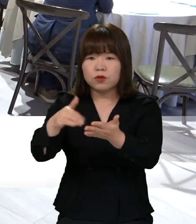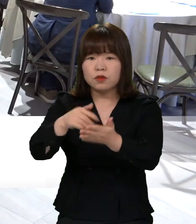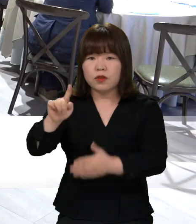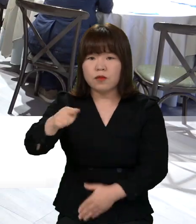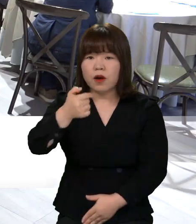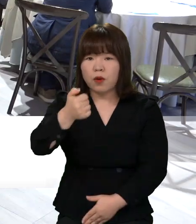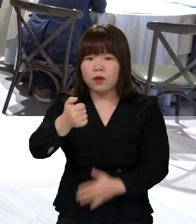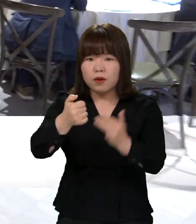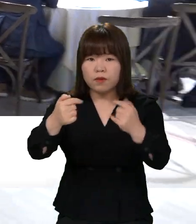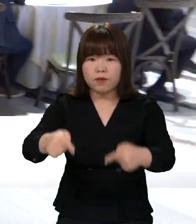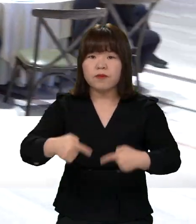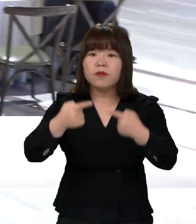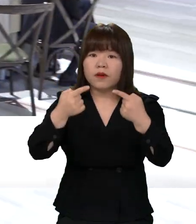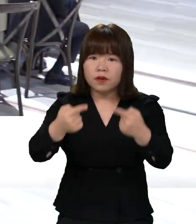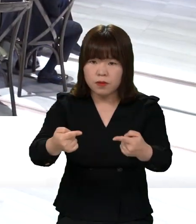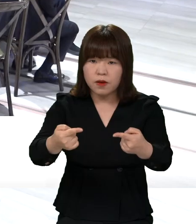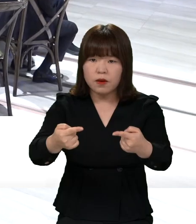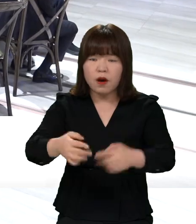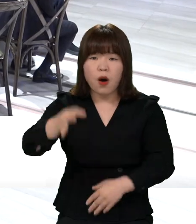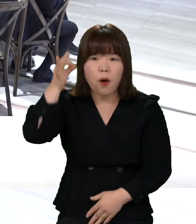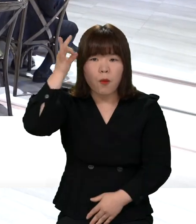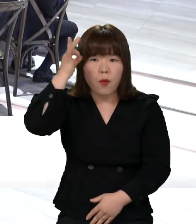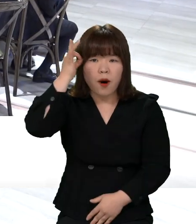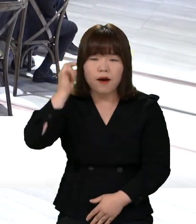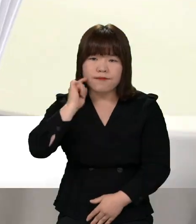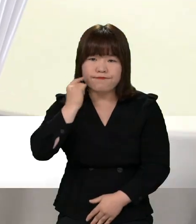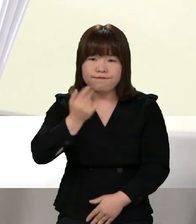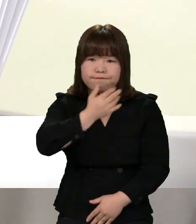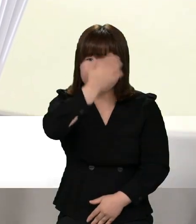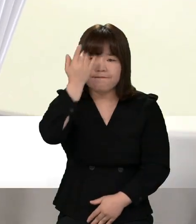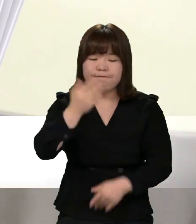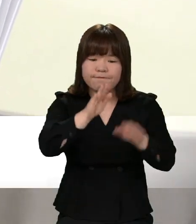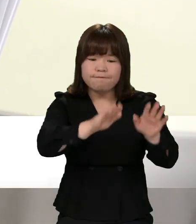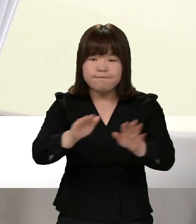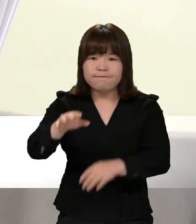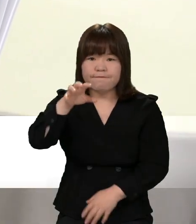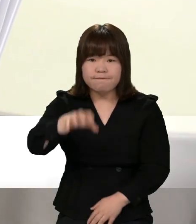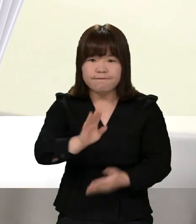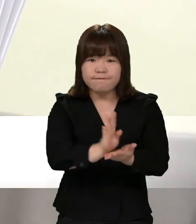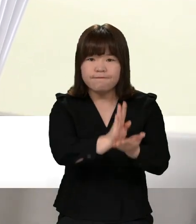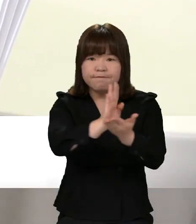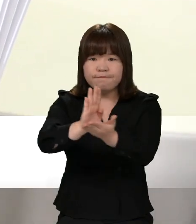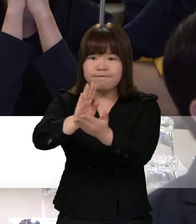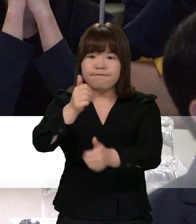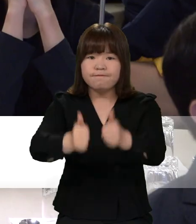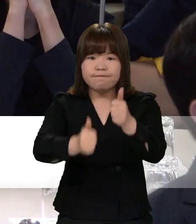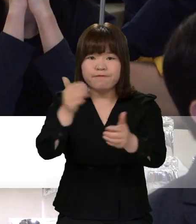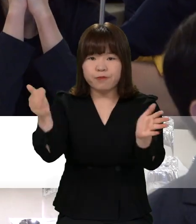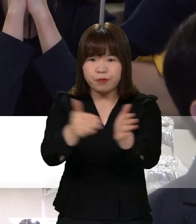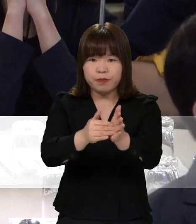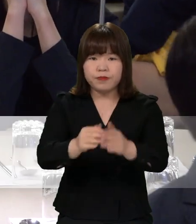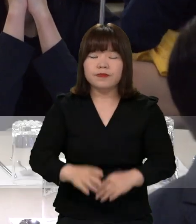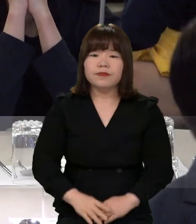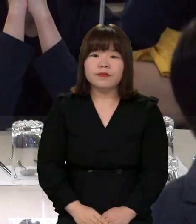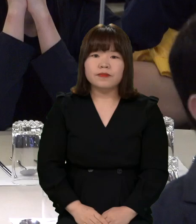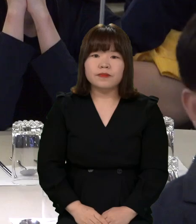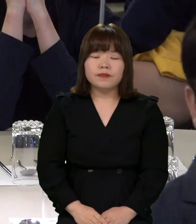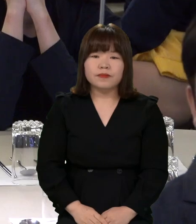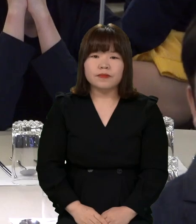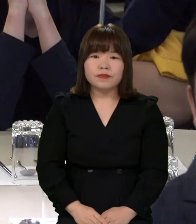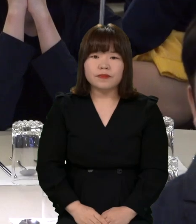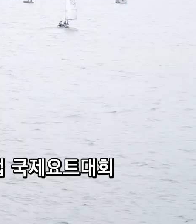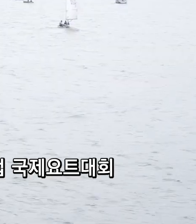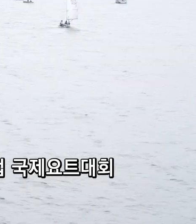및 임원이 참가했으며 선수들은 포항의 해안 절경과 함께 레이스를 펼치며 기량을 겨뤘습니다